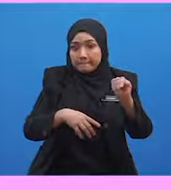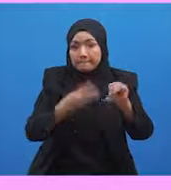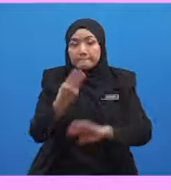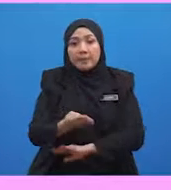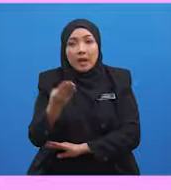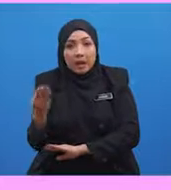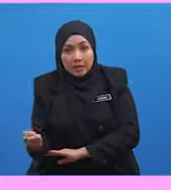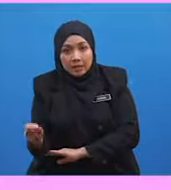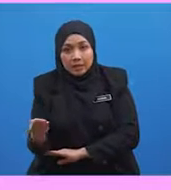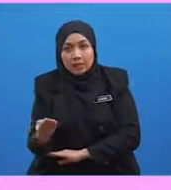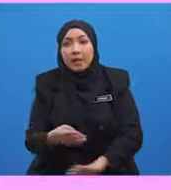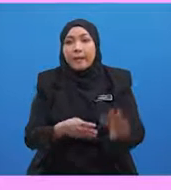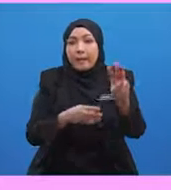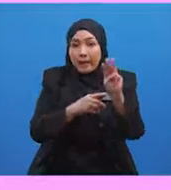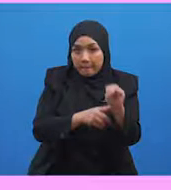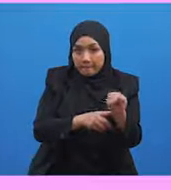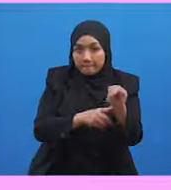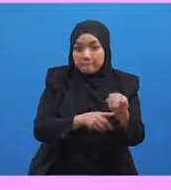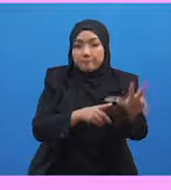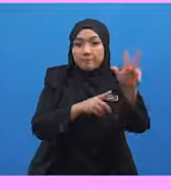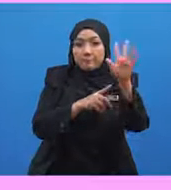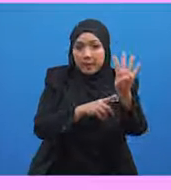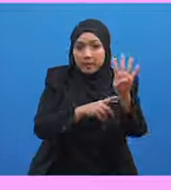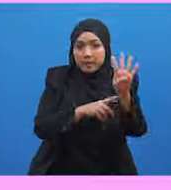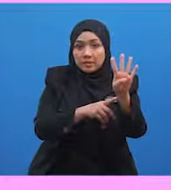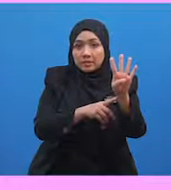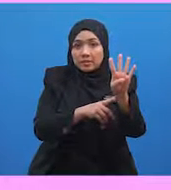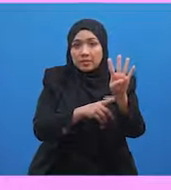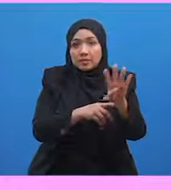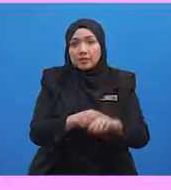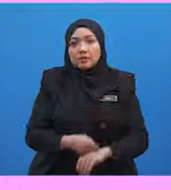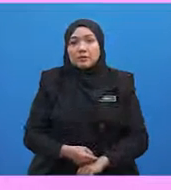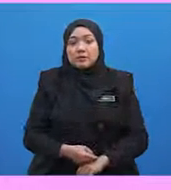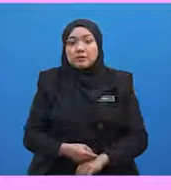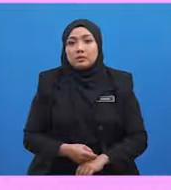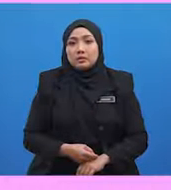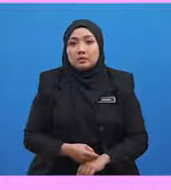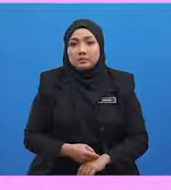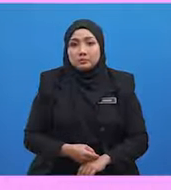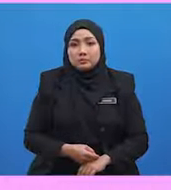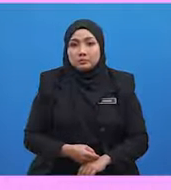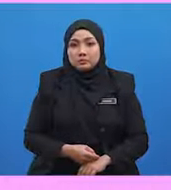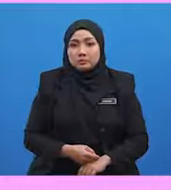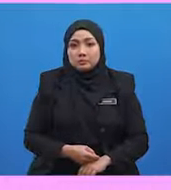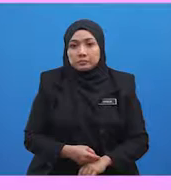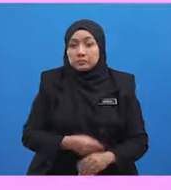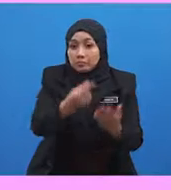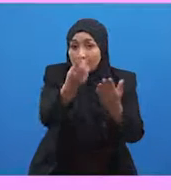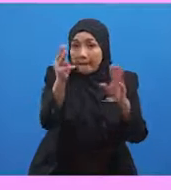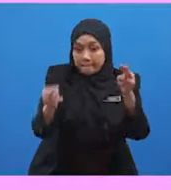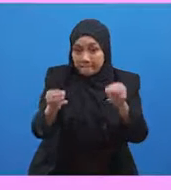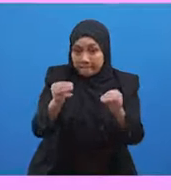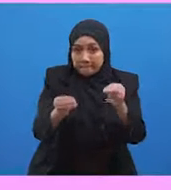wujud, iaitu alat ini menggunakan model grafik seperti tulang ikan melalui percambahan